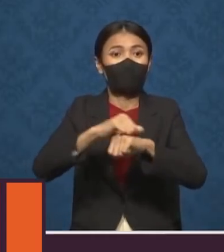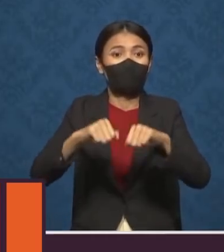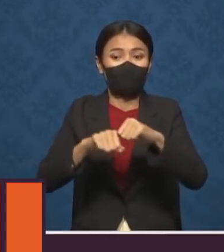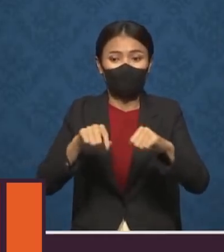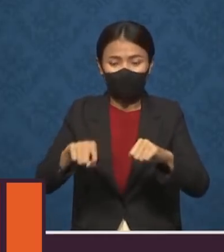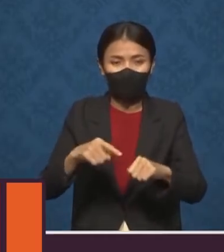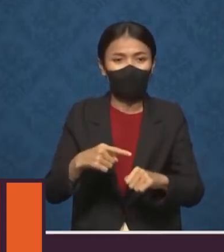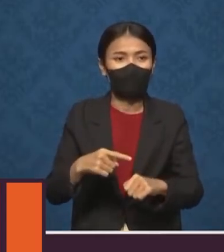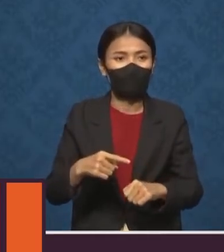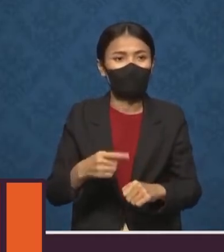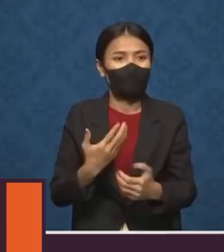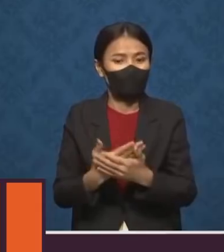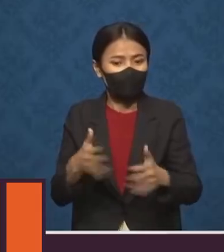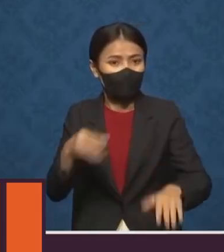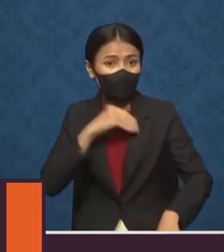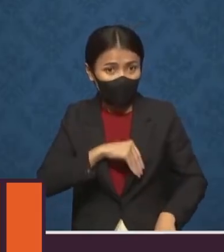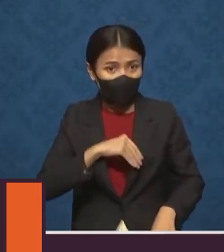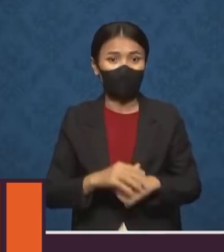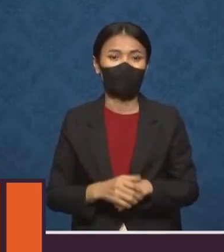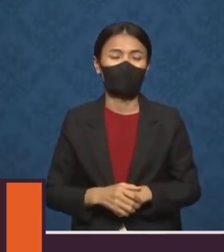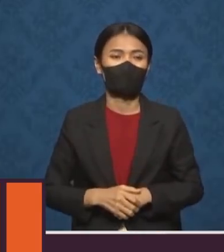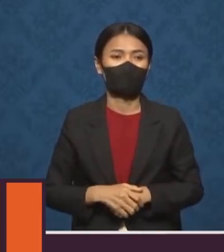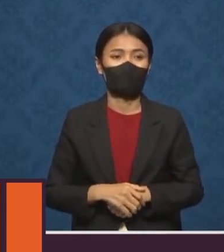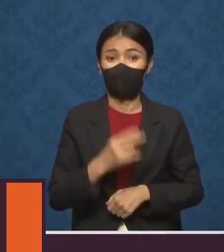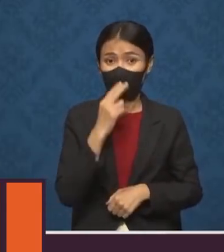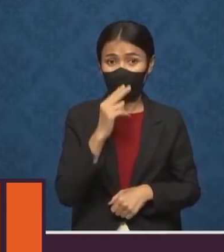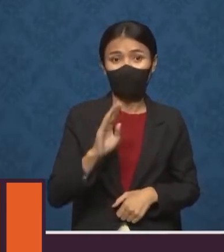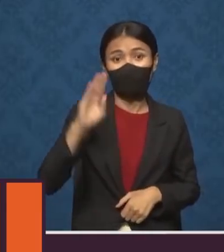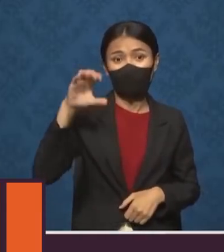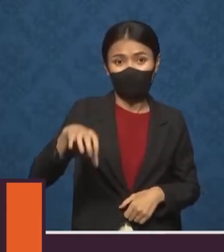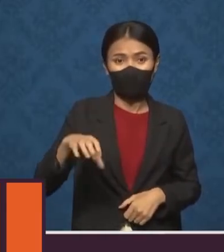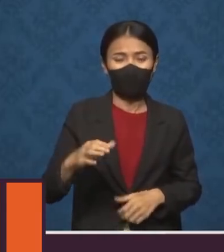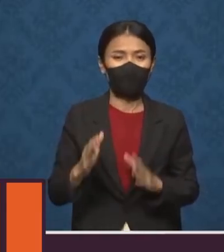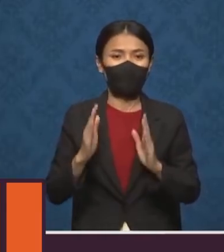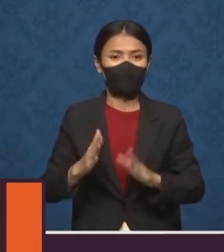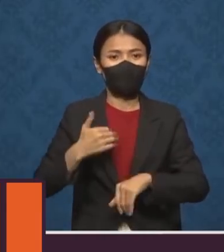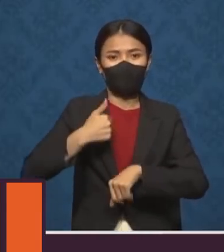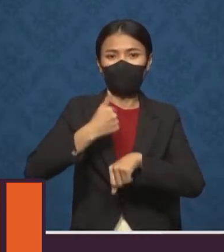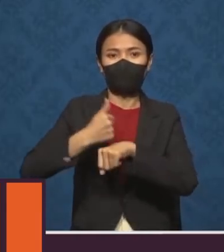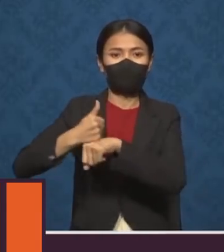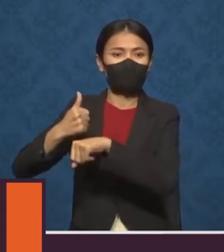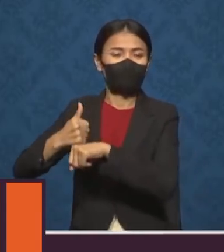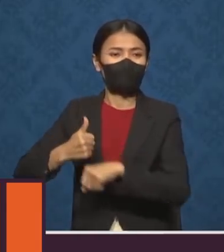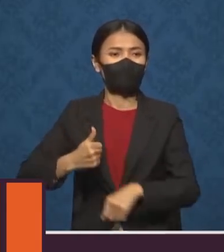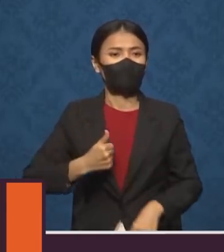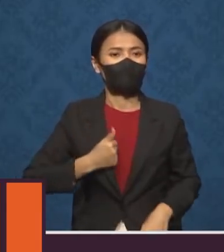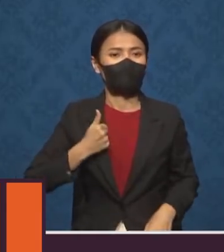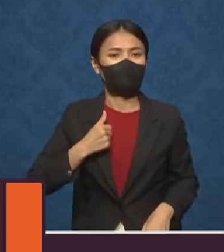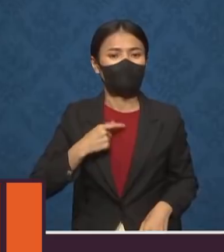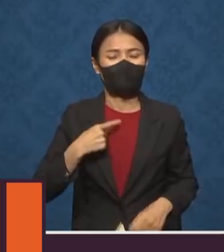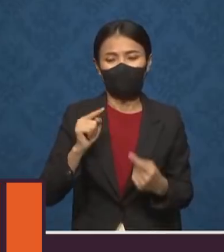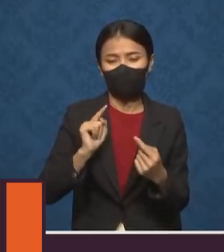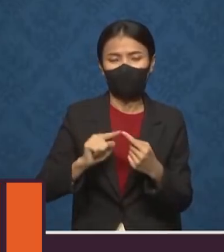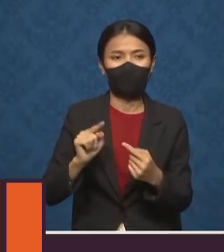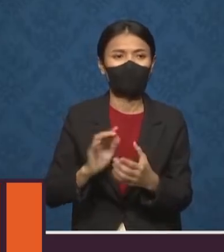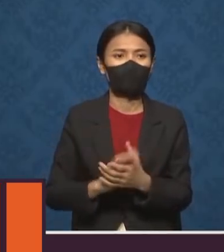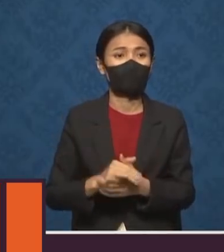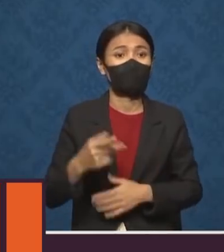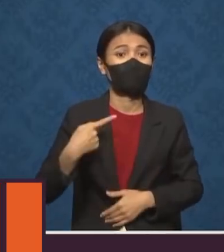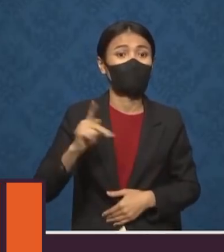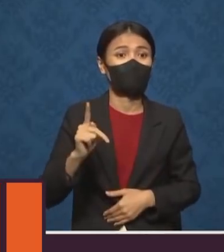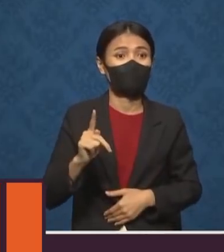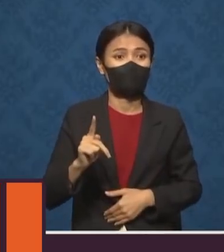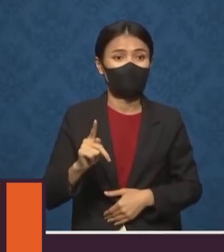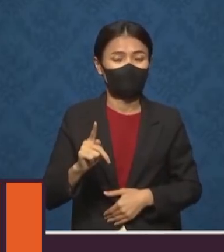ด้วยเราได้เห็นกลุ่มนายทุนและกลุ่มผู้มีอิทธิพลแค่บางกลุ่มที่จะดับประโยชน์จากการปลดล็อคให้นำ